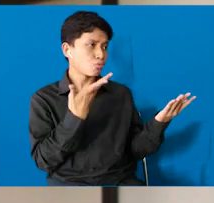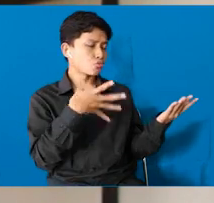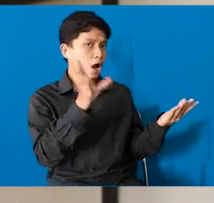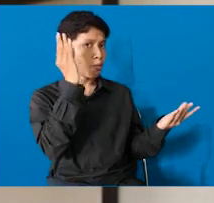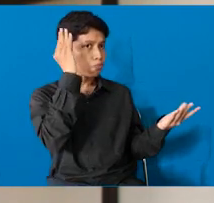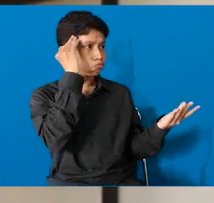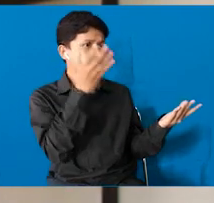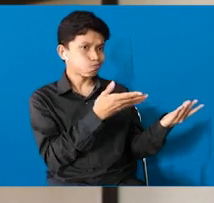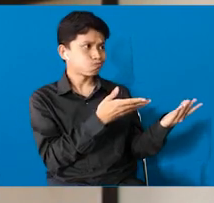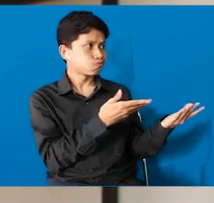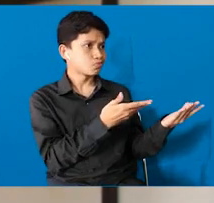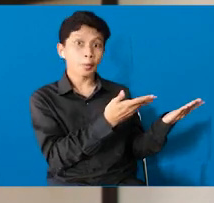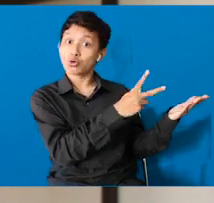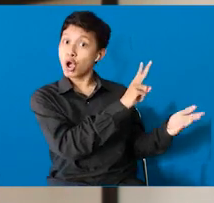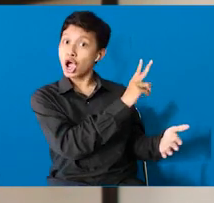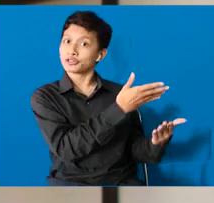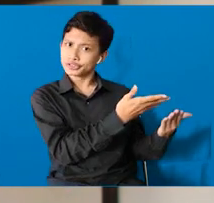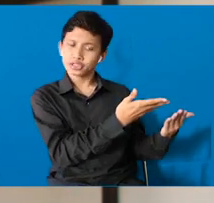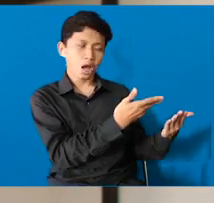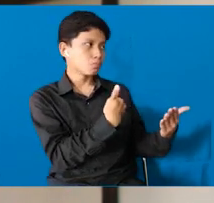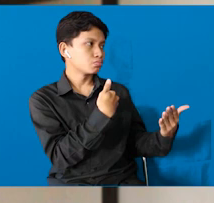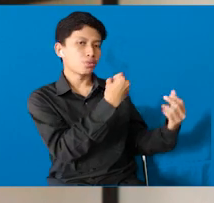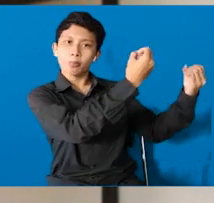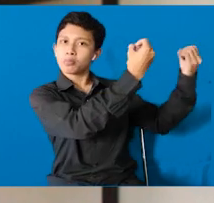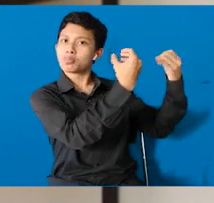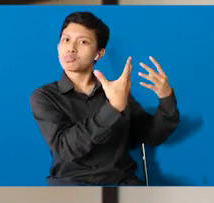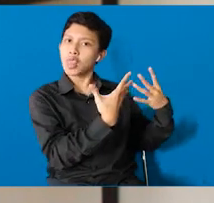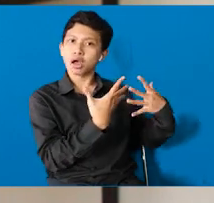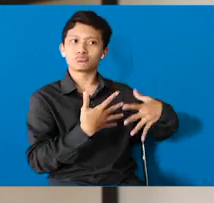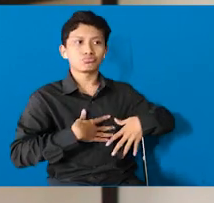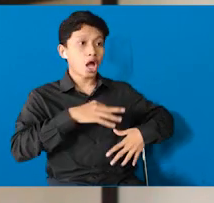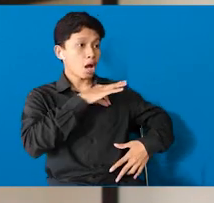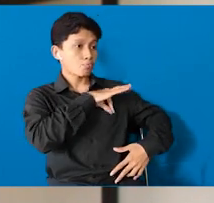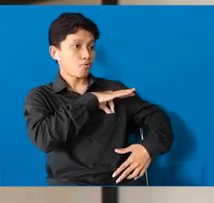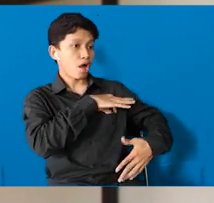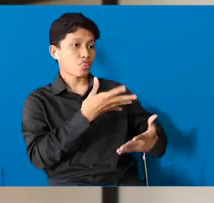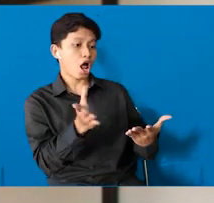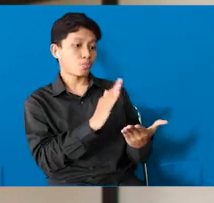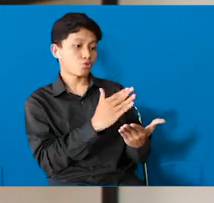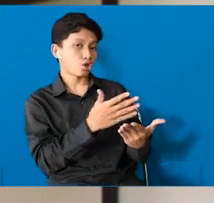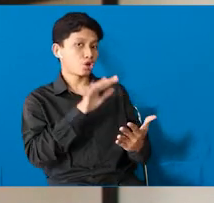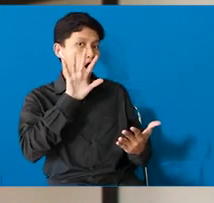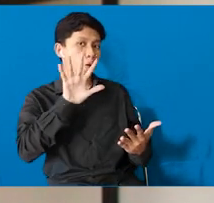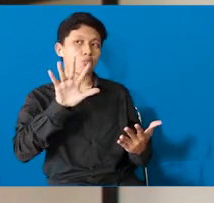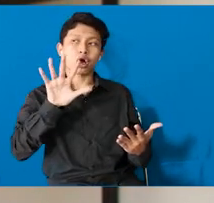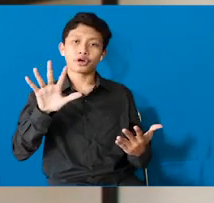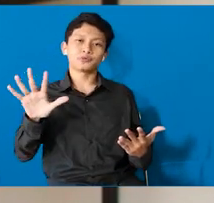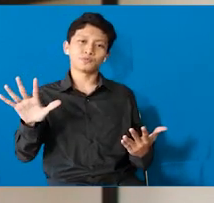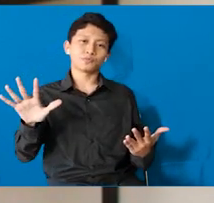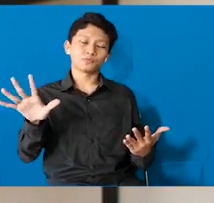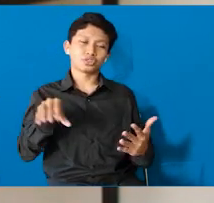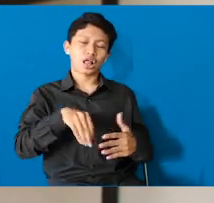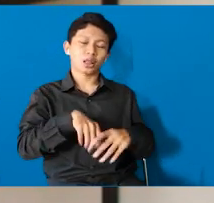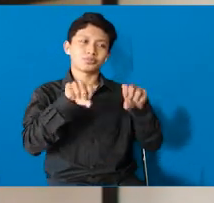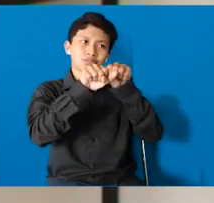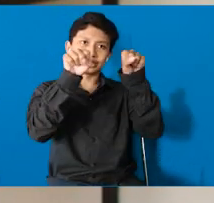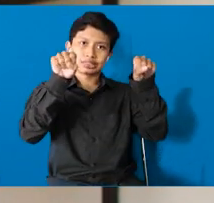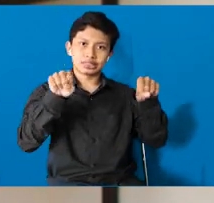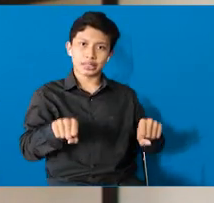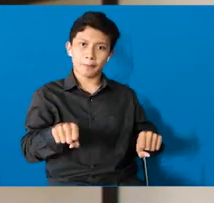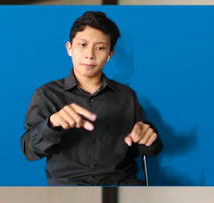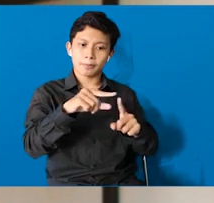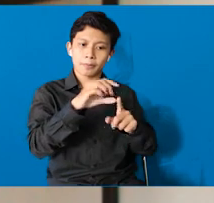sudah disampaikan oleh narasumber, bahwa berkat kemudian didasari dengan data yang banyak, kemudian dengan sistem